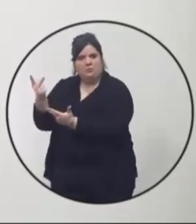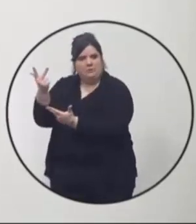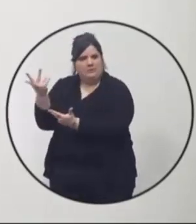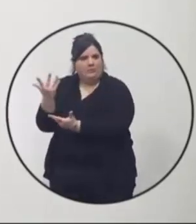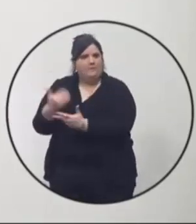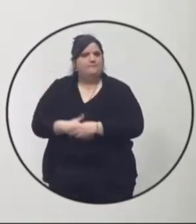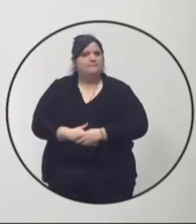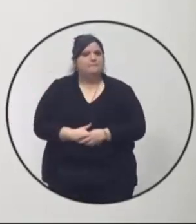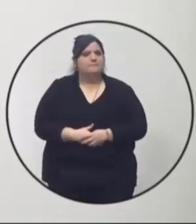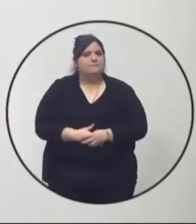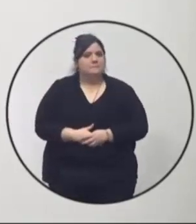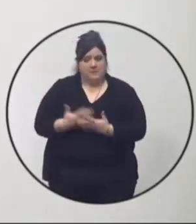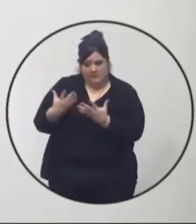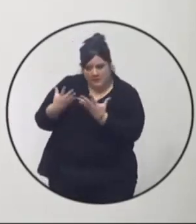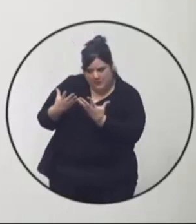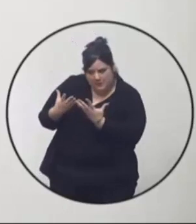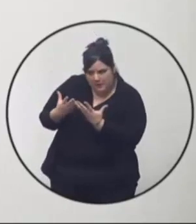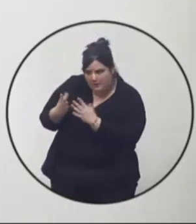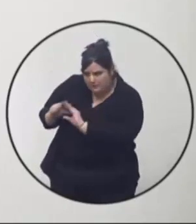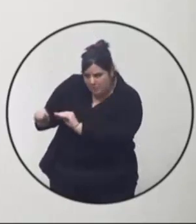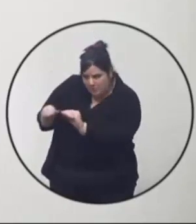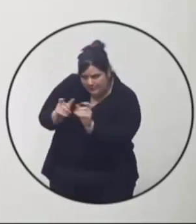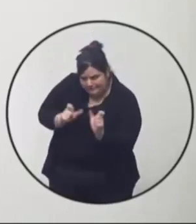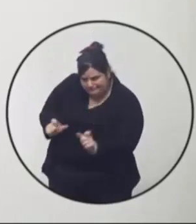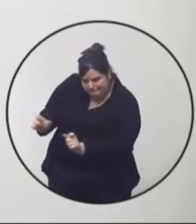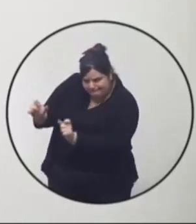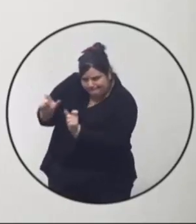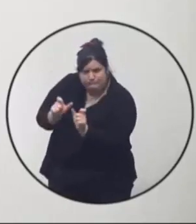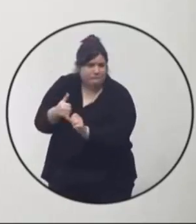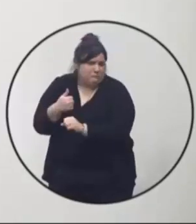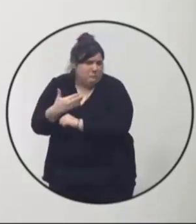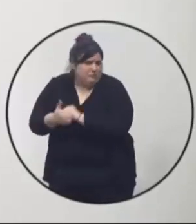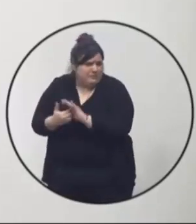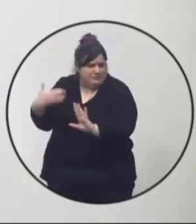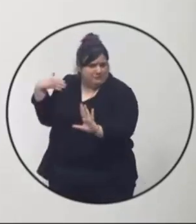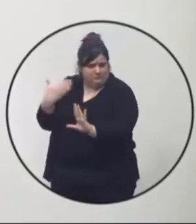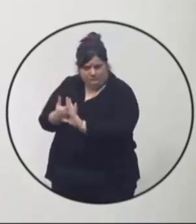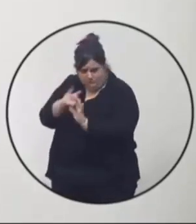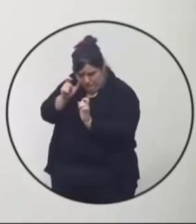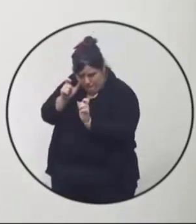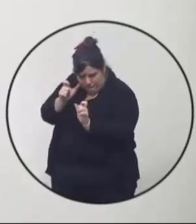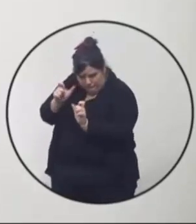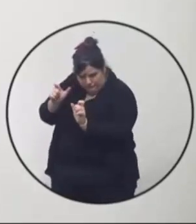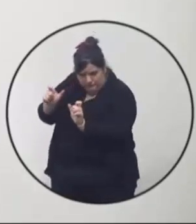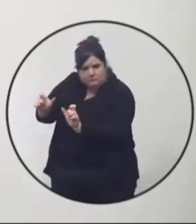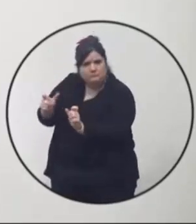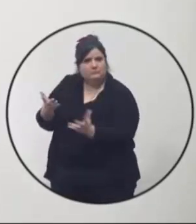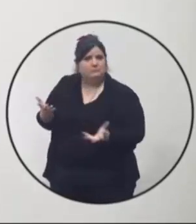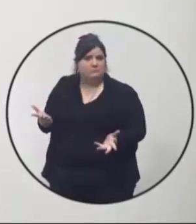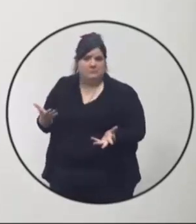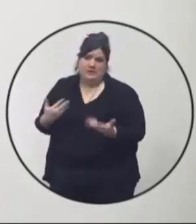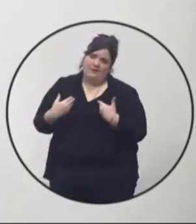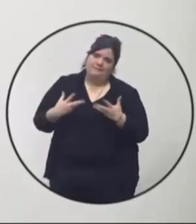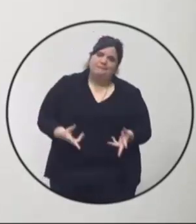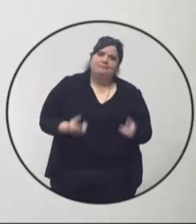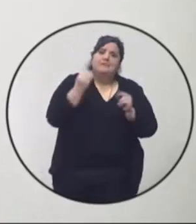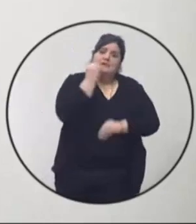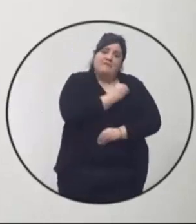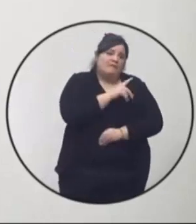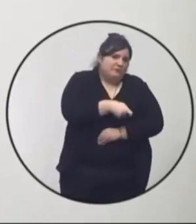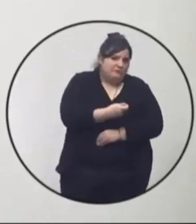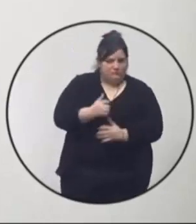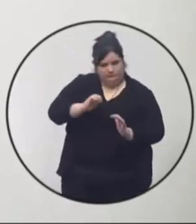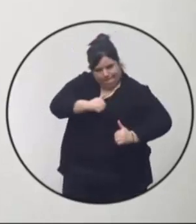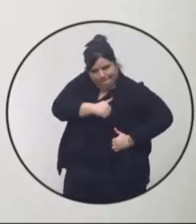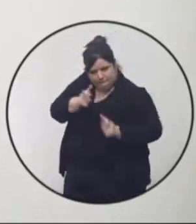les stocks ya des stocks de tests en france non il n'y a pas de stock donc c'est bien un peu trop facile de dire